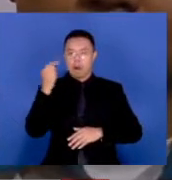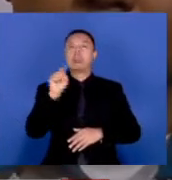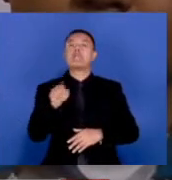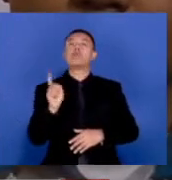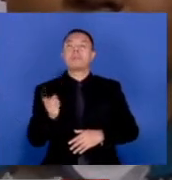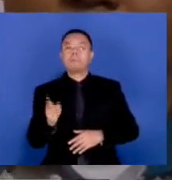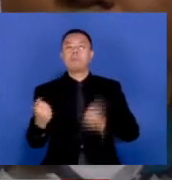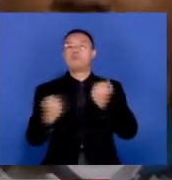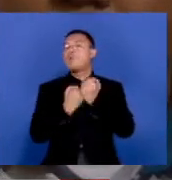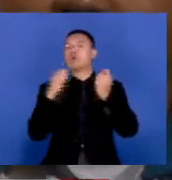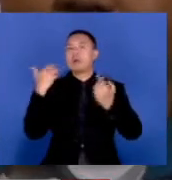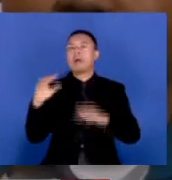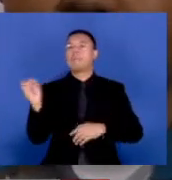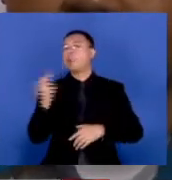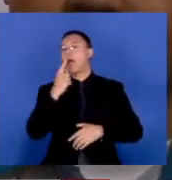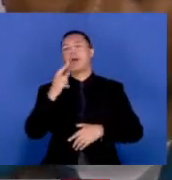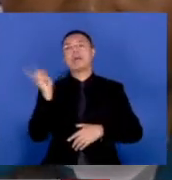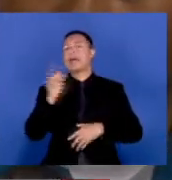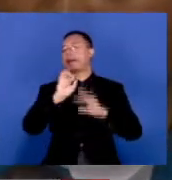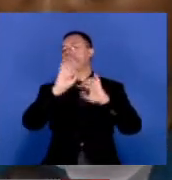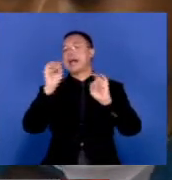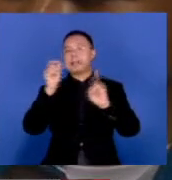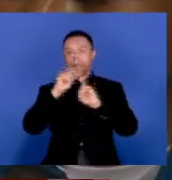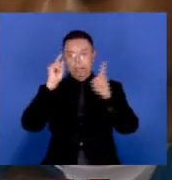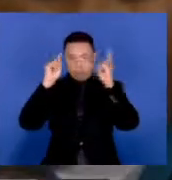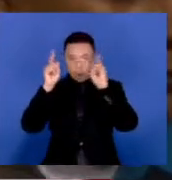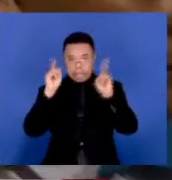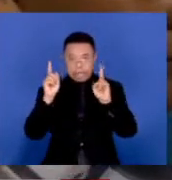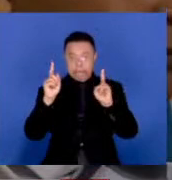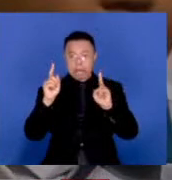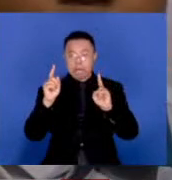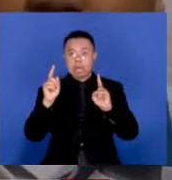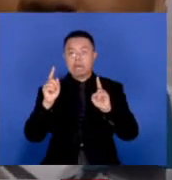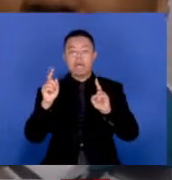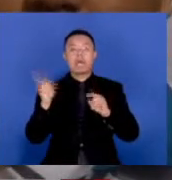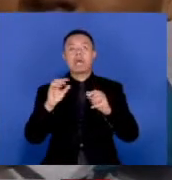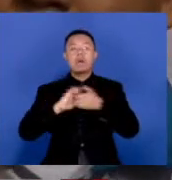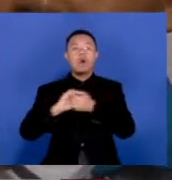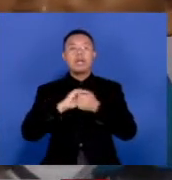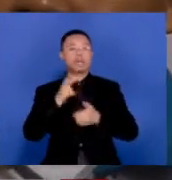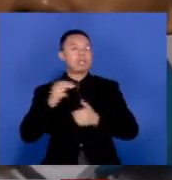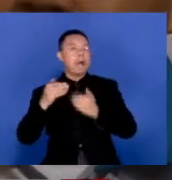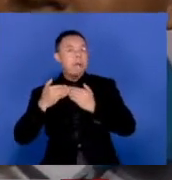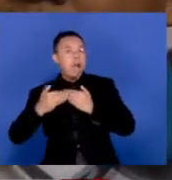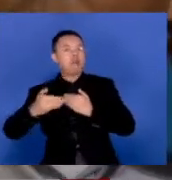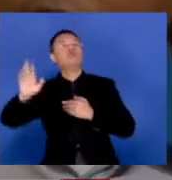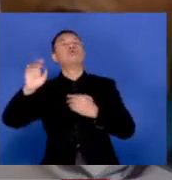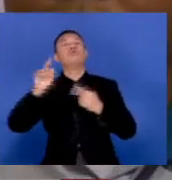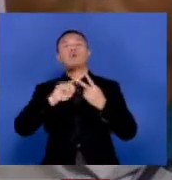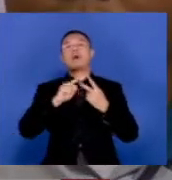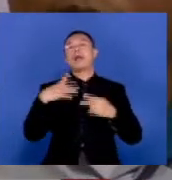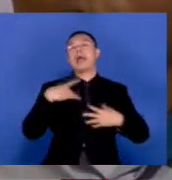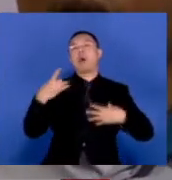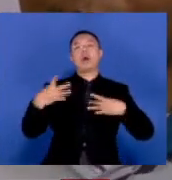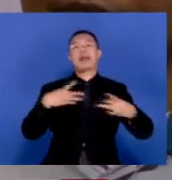dukungannya sudah mulai lintas partai. Tidak hanya dari Koalisi Indonesia Maju, tetapi dari